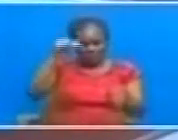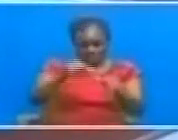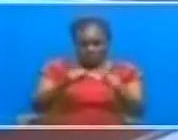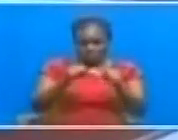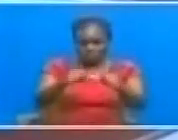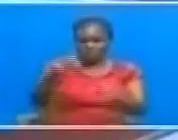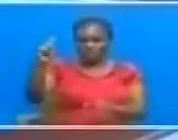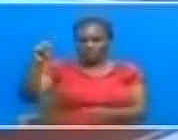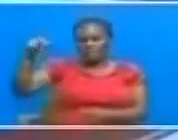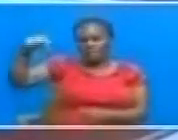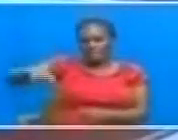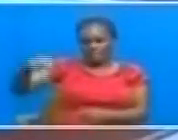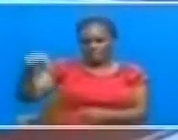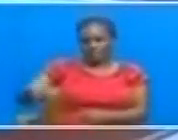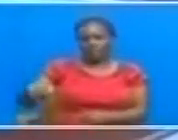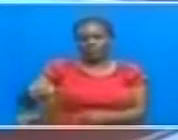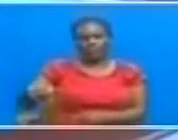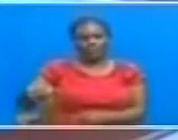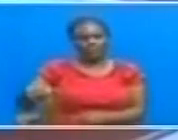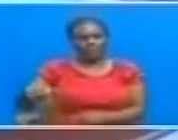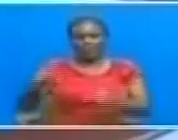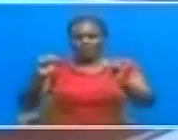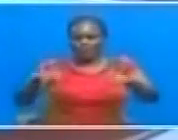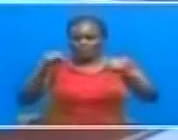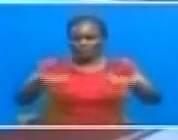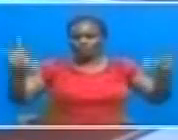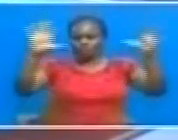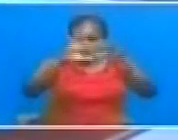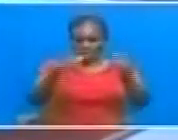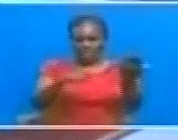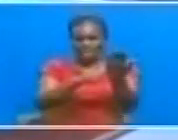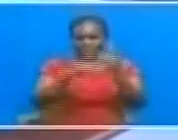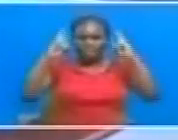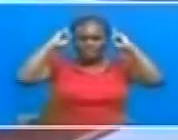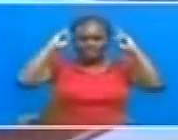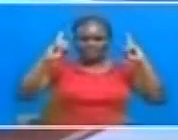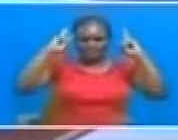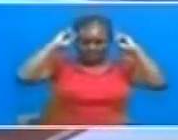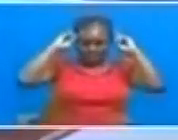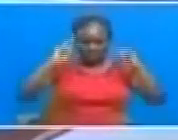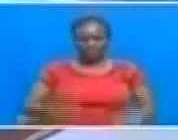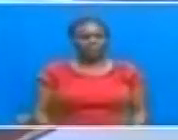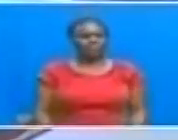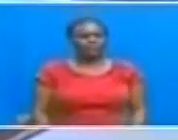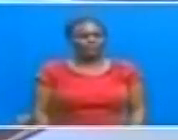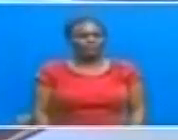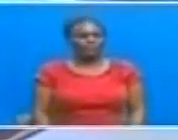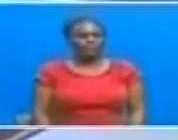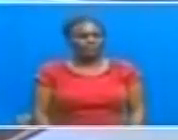katika KTN Leo, basi unaweza kuungana nasi. Naitwa Mashirima Kapombe. Tuendelee kwenye kitini.